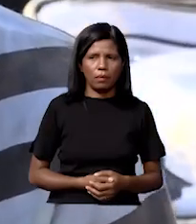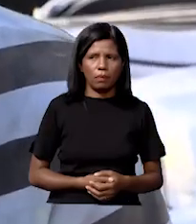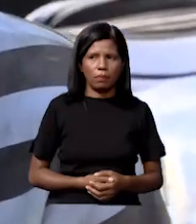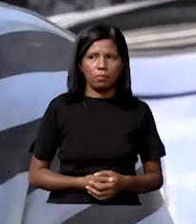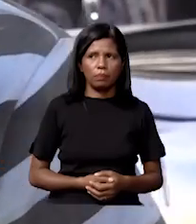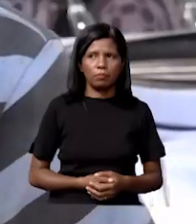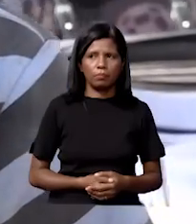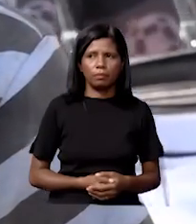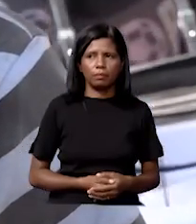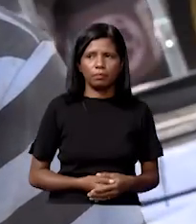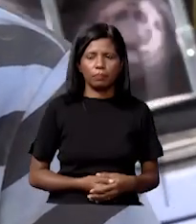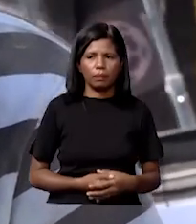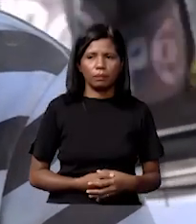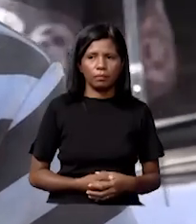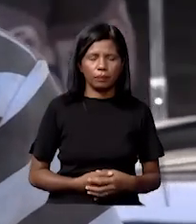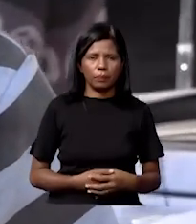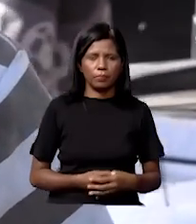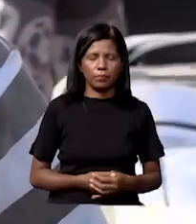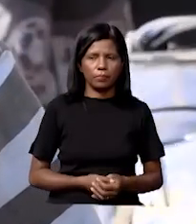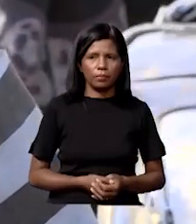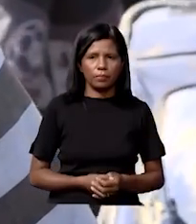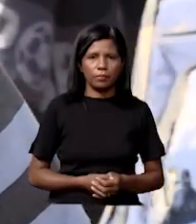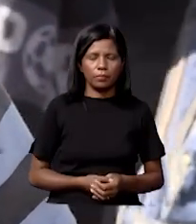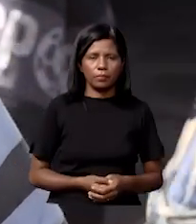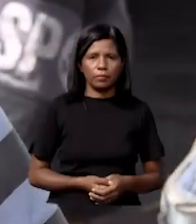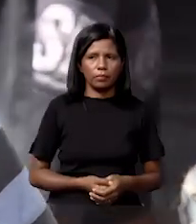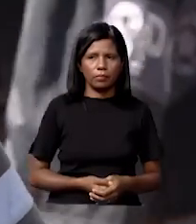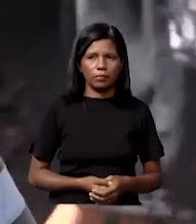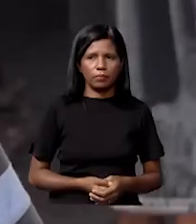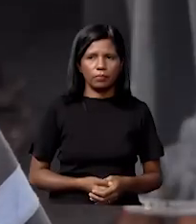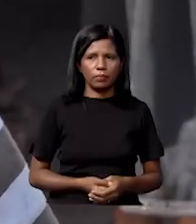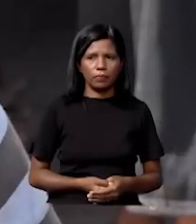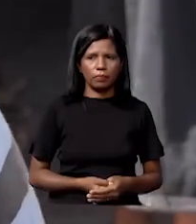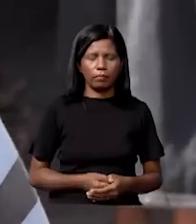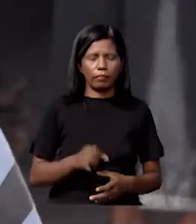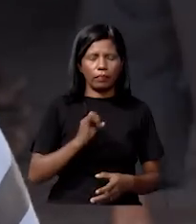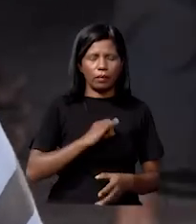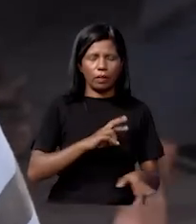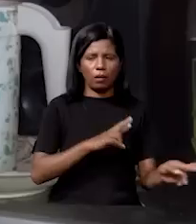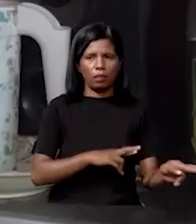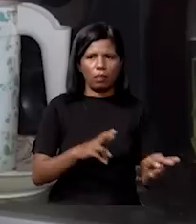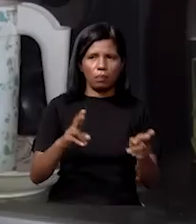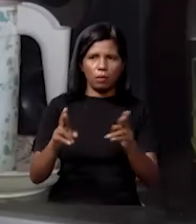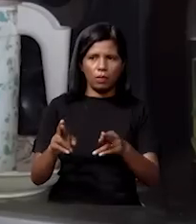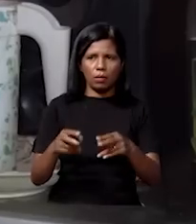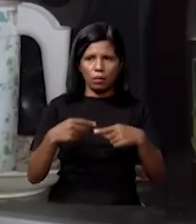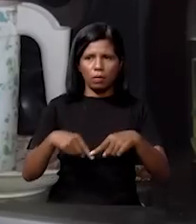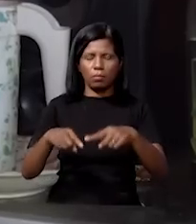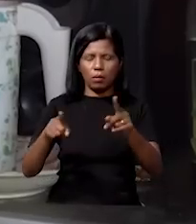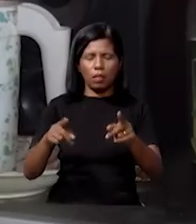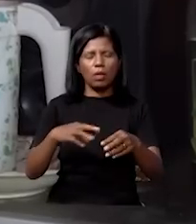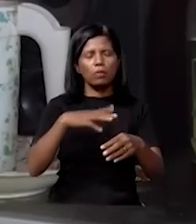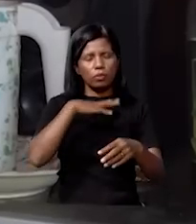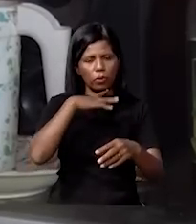Au pronto. Ha pronto para ba lisune